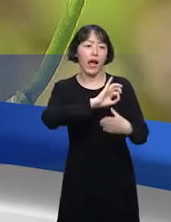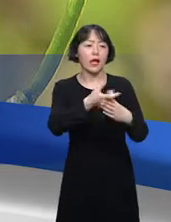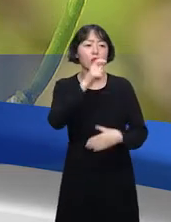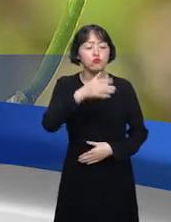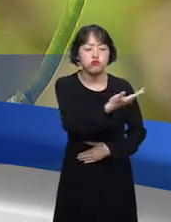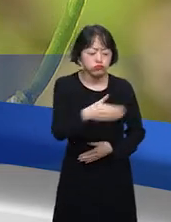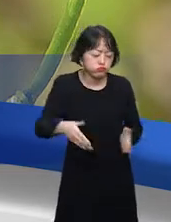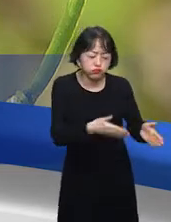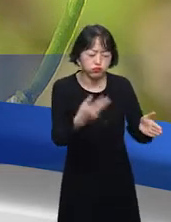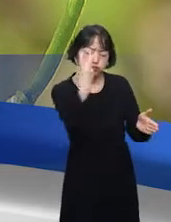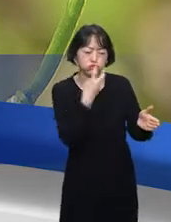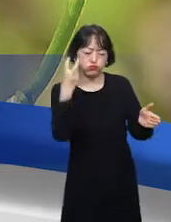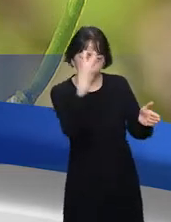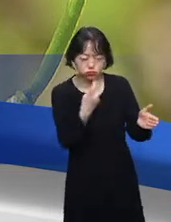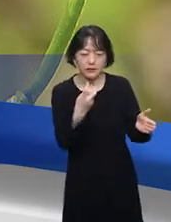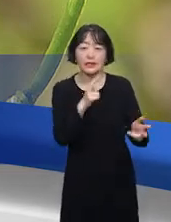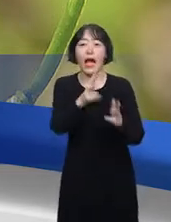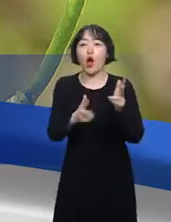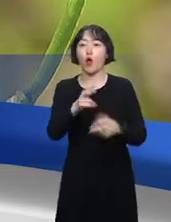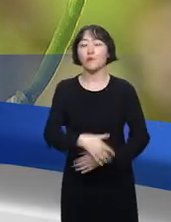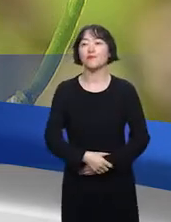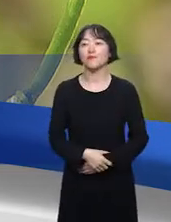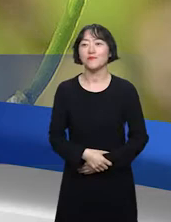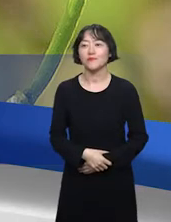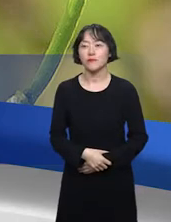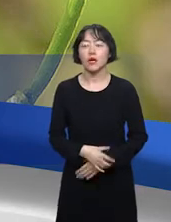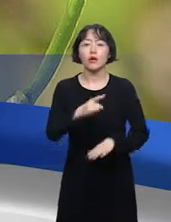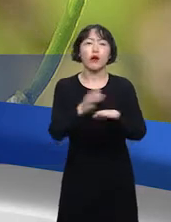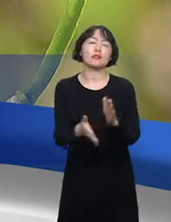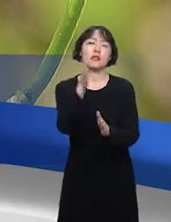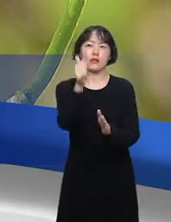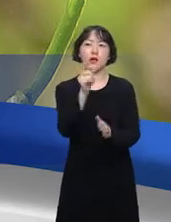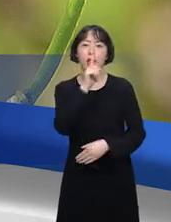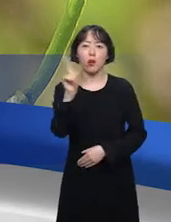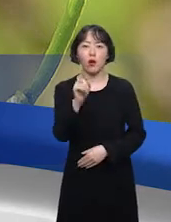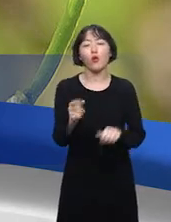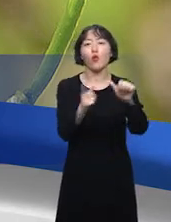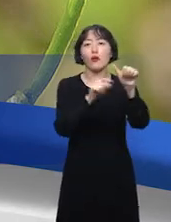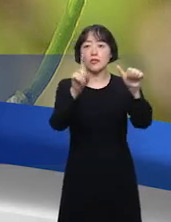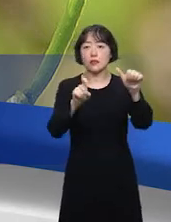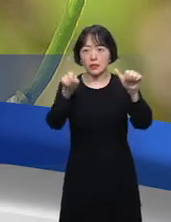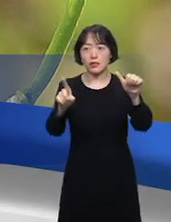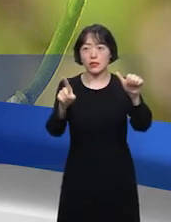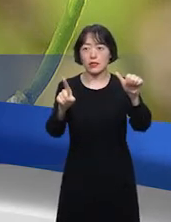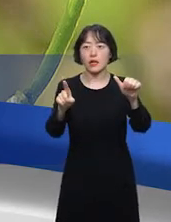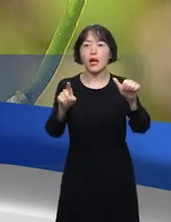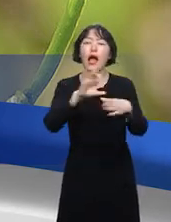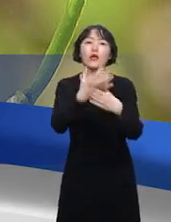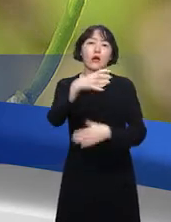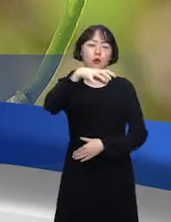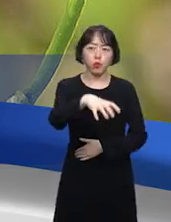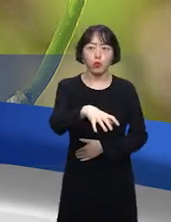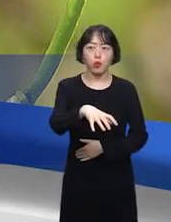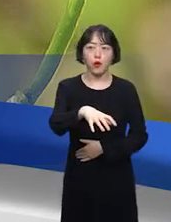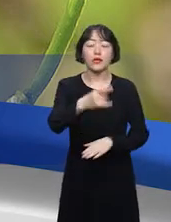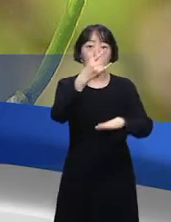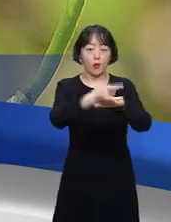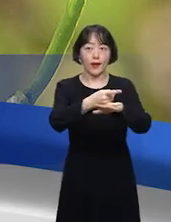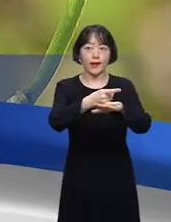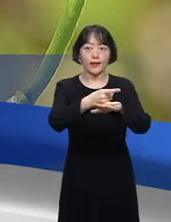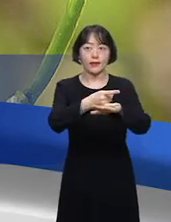명소화 사업인데요. 김상돈 시장은 5월 11일 안양천 초화원에서 경기 의왕, 안양,